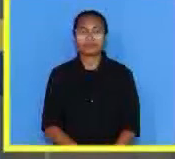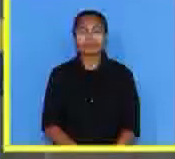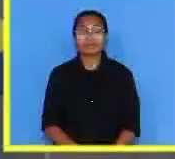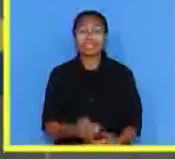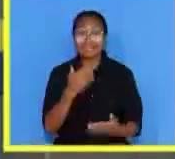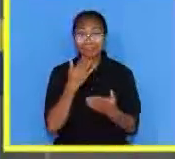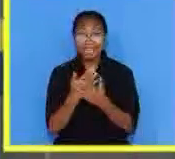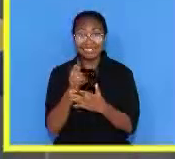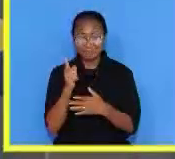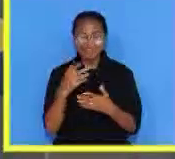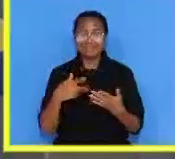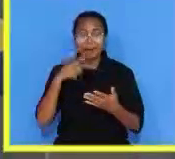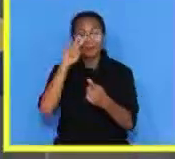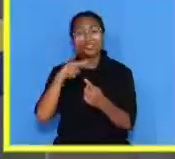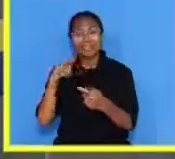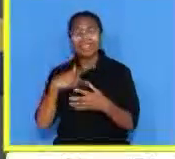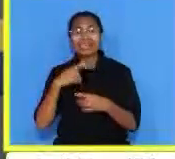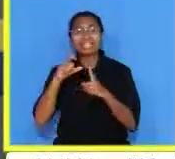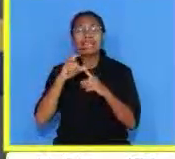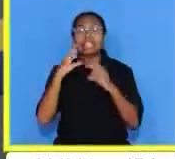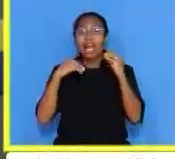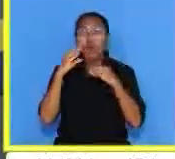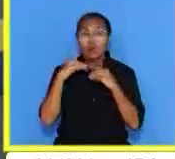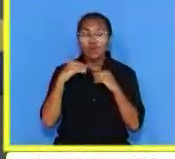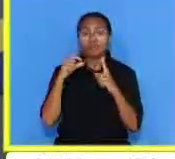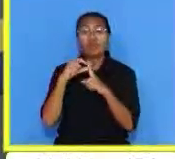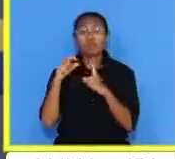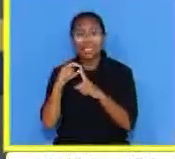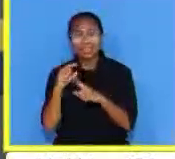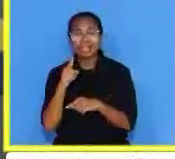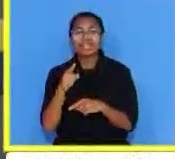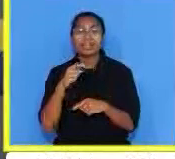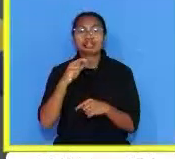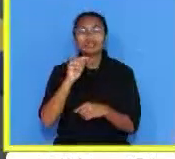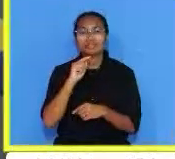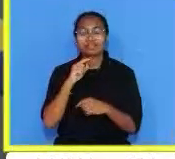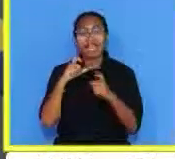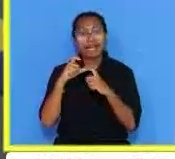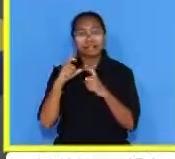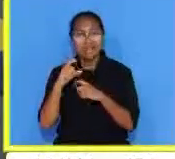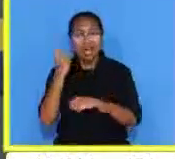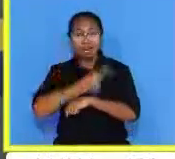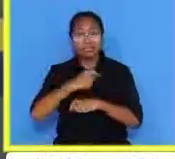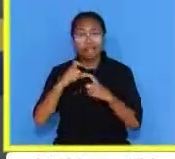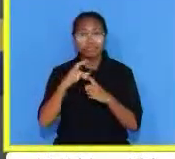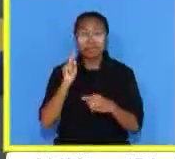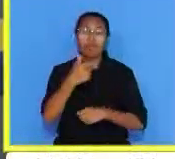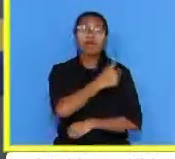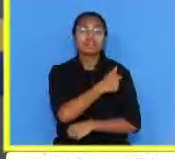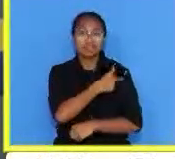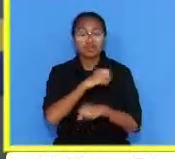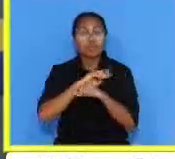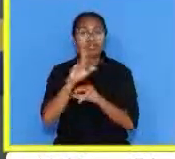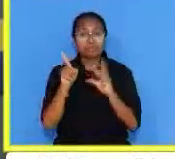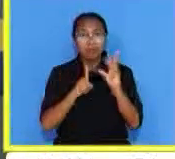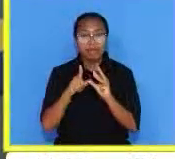Terima kasih Anda masih menyaksikan Dialog Publik edisi Selasa 5 Oktober 2021 dengan tema pelaksanaan vaksinasi